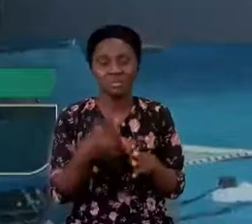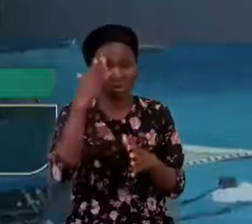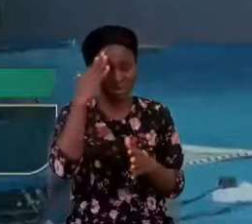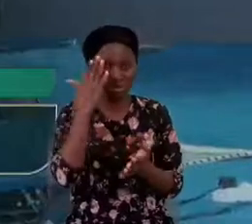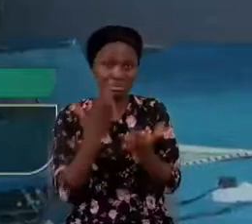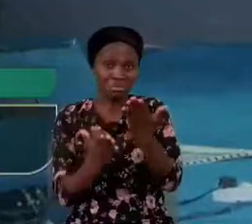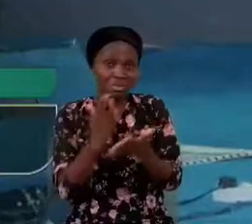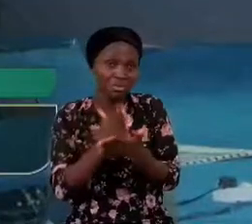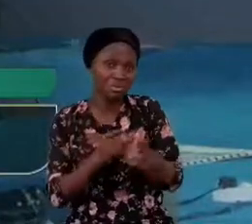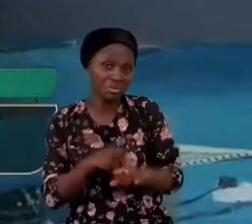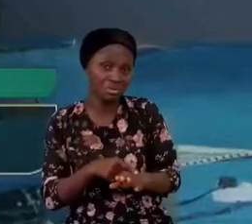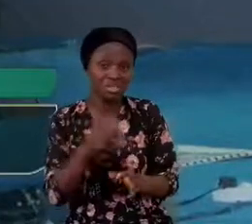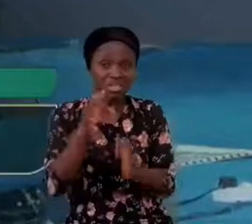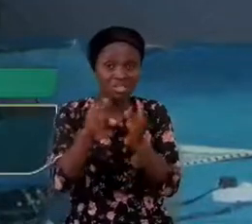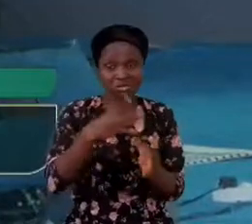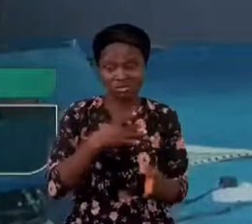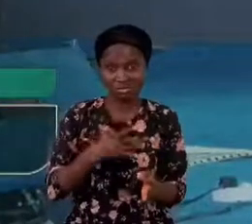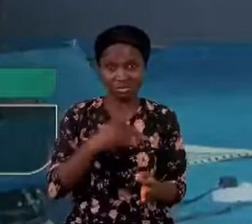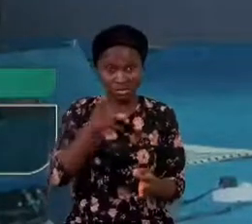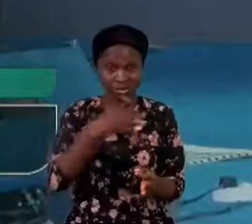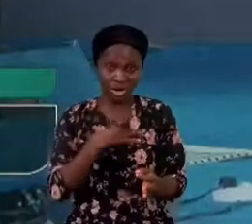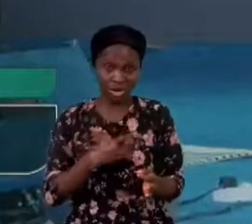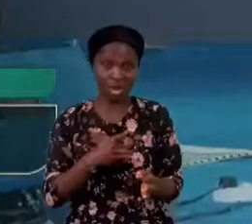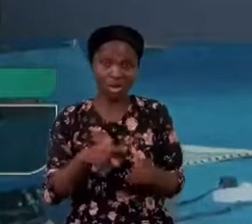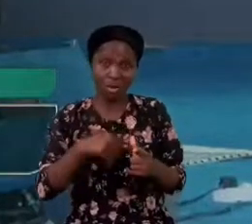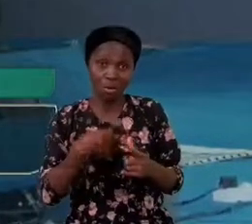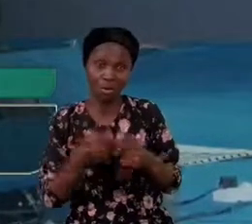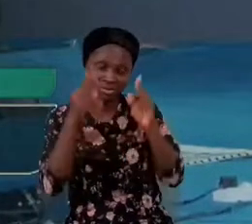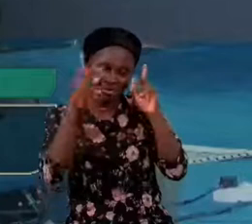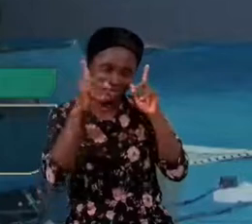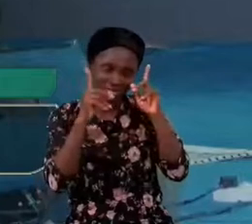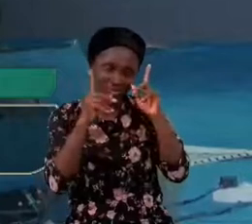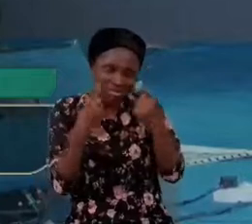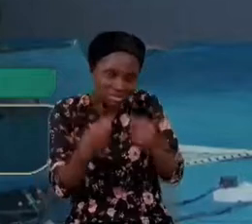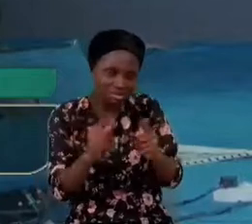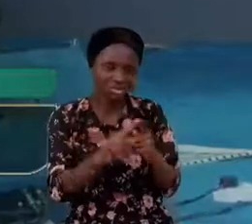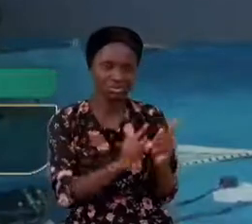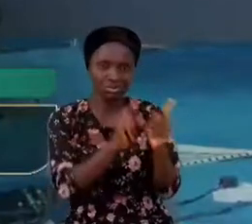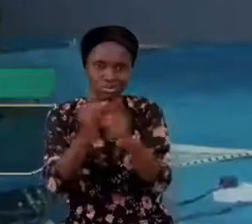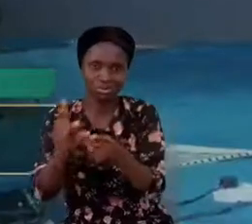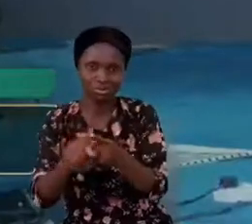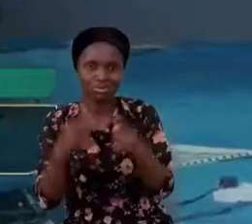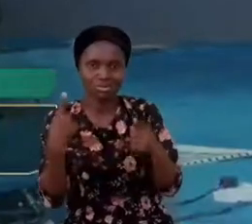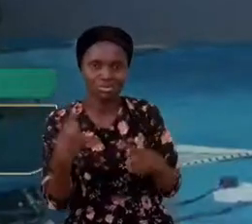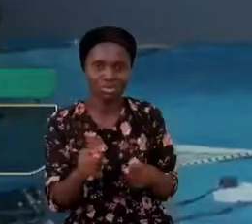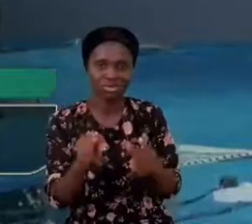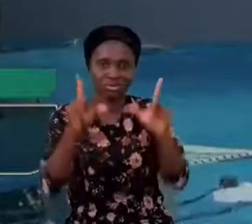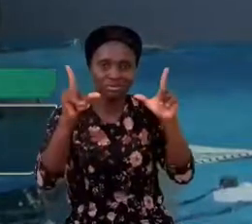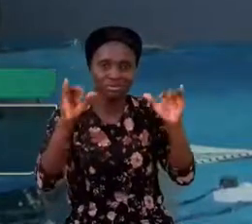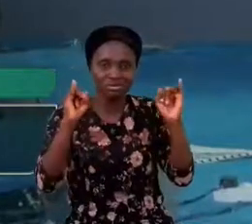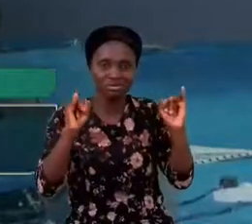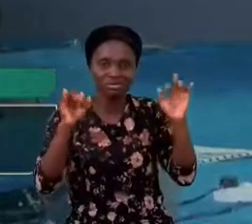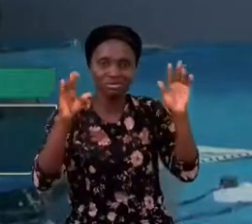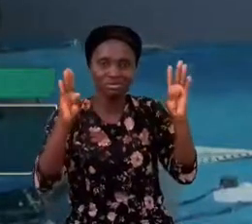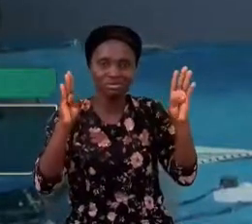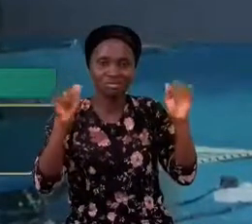ici? Ah, je veux chercher un livre, je veux chercher une référence, je veux aller sur l'ordinateur là-bas. Le type d'ami.